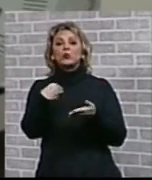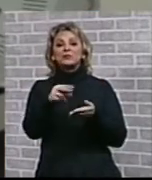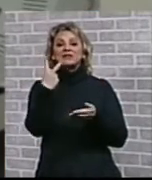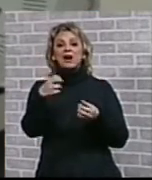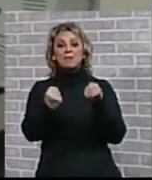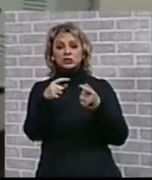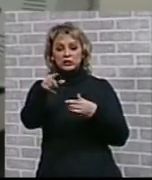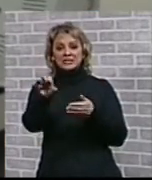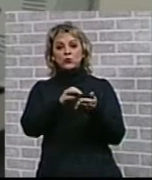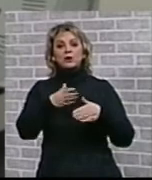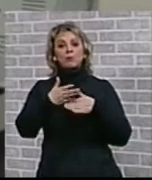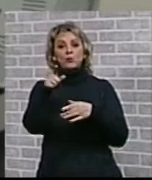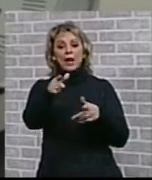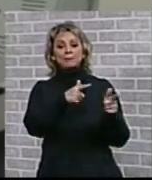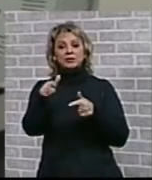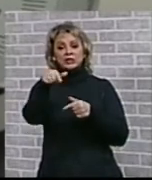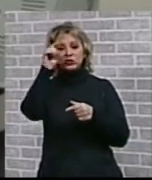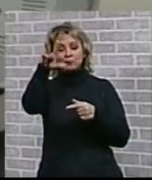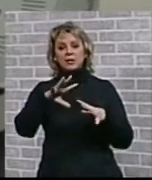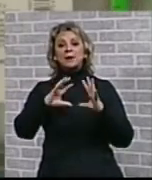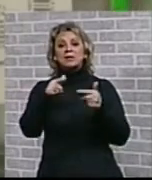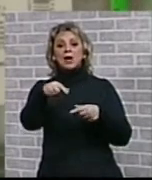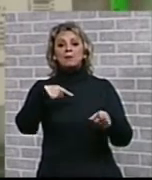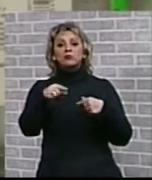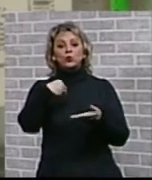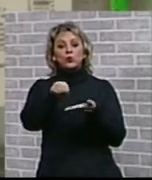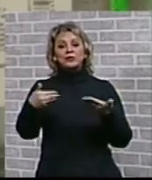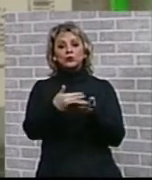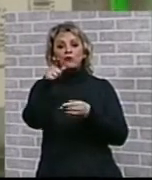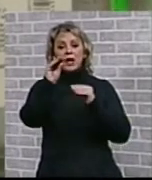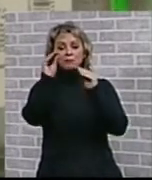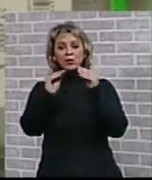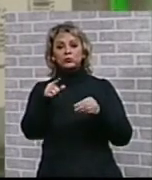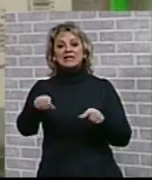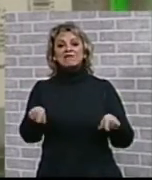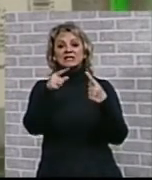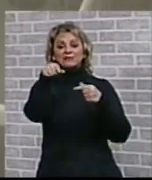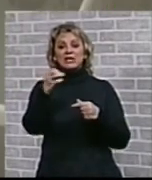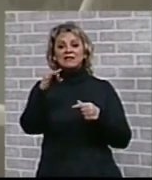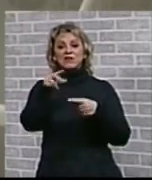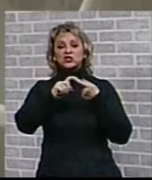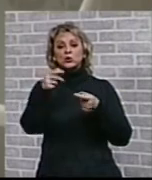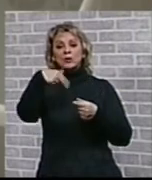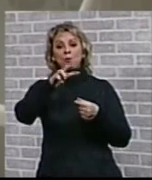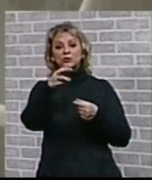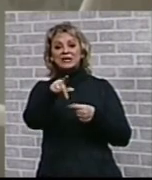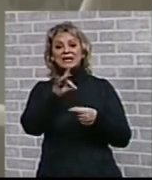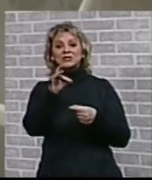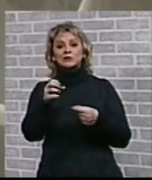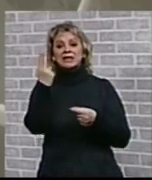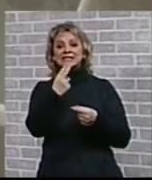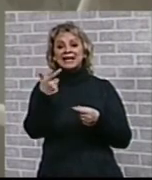2 десятка машин скорой помощи. А при подготовке к чемпионату мира по футболу закупят новое оборудование и возведут инфекционный модуль на территории ростовской